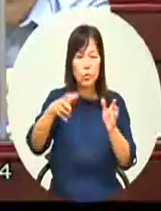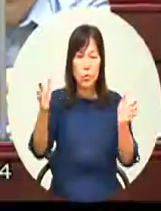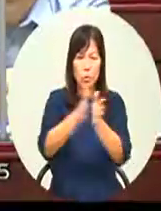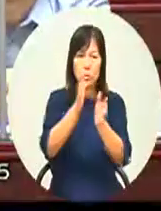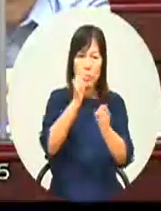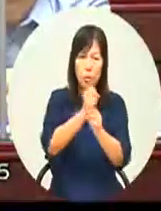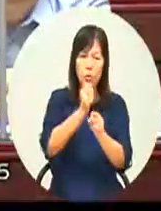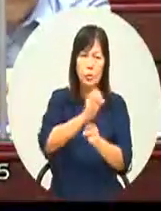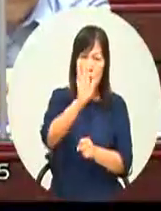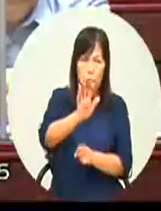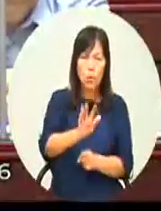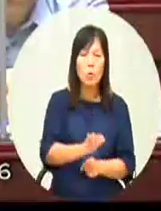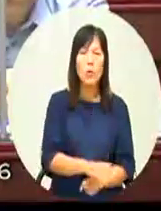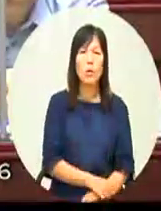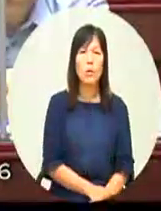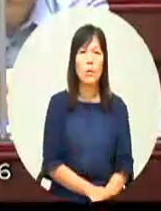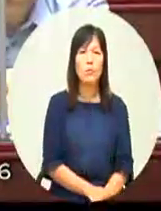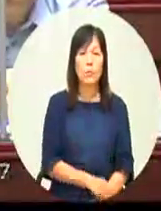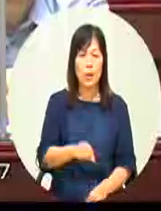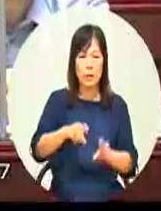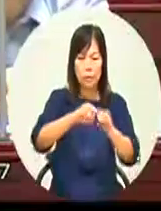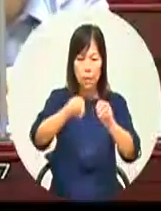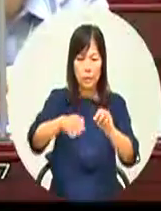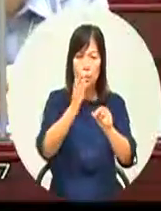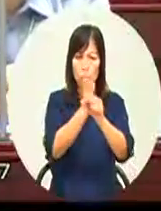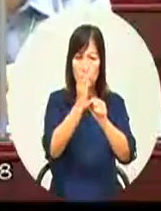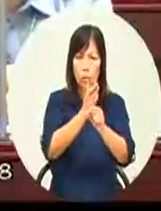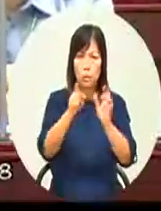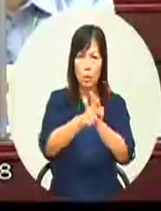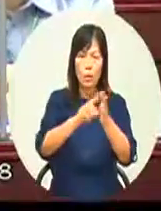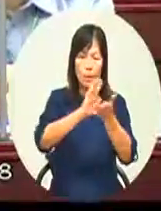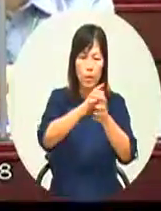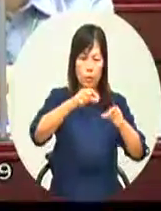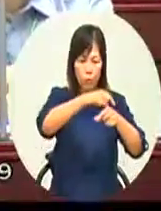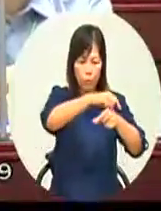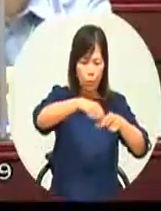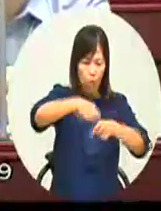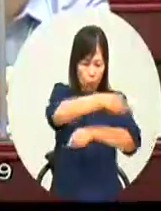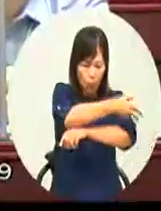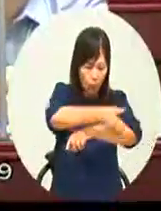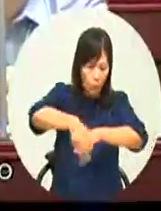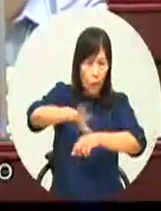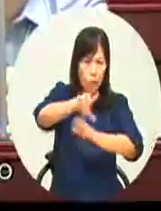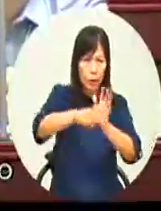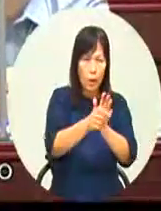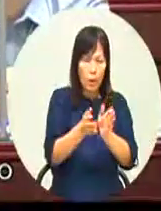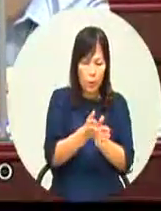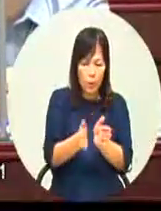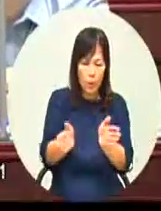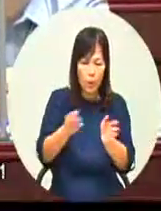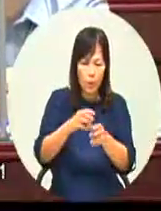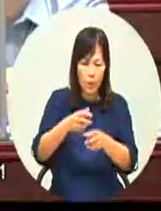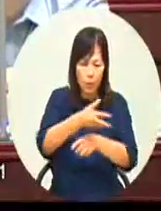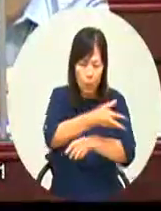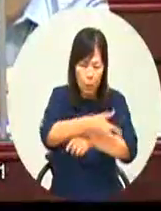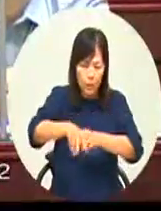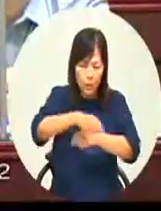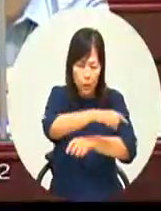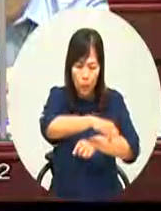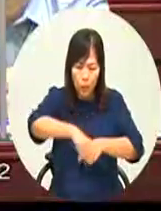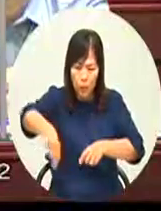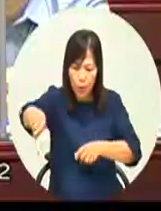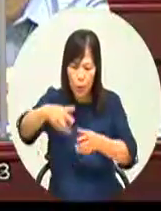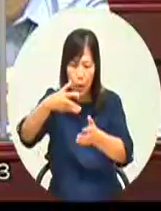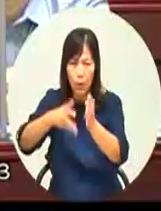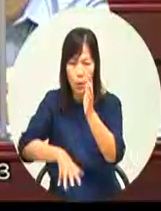在这一块地的中间有做了导沟，导沟引导到旁边有一个集水池，